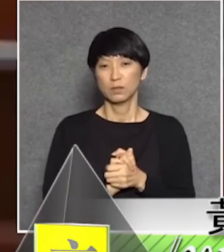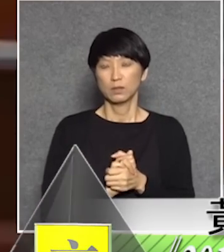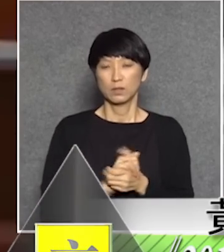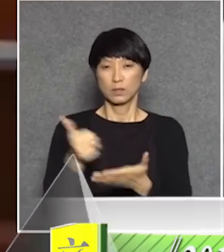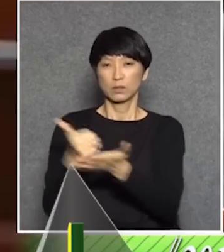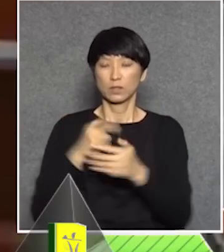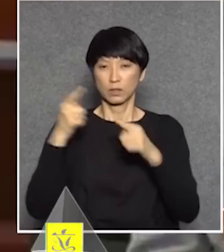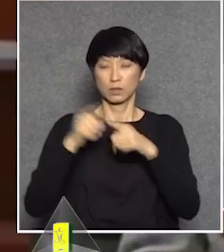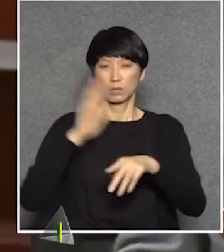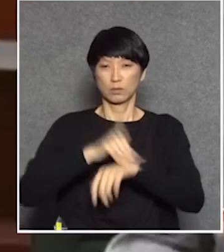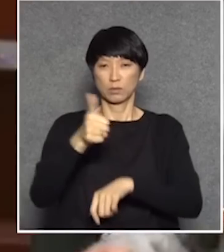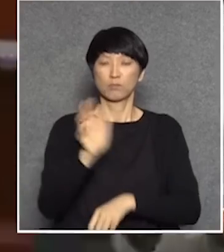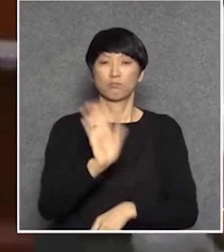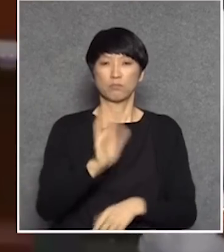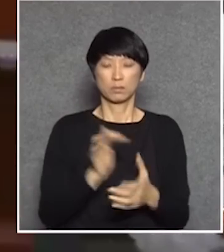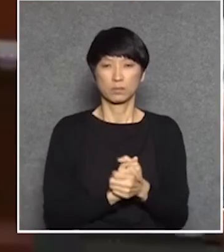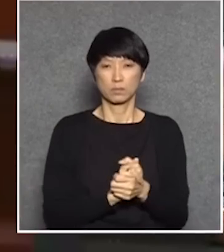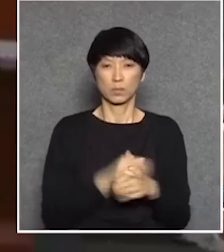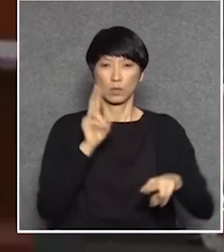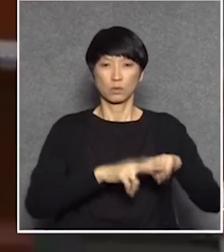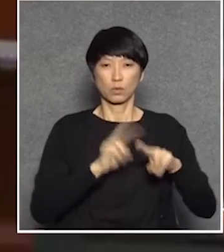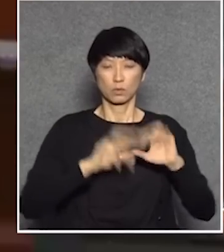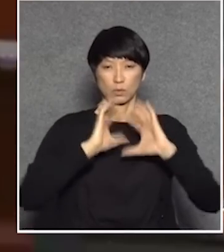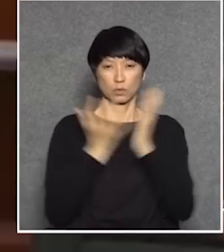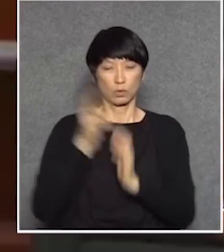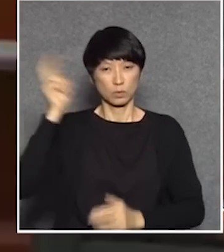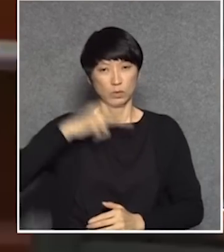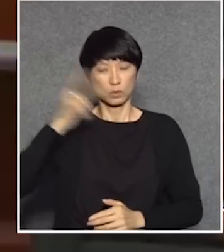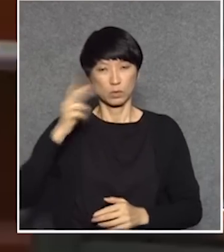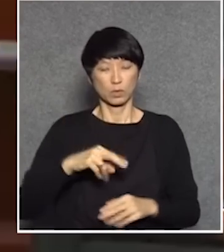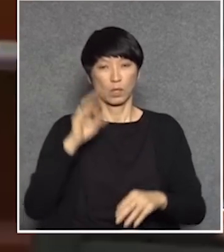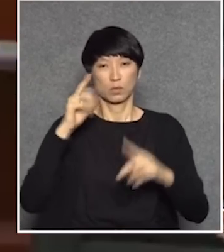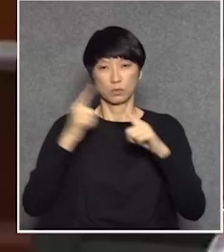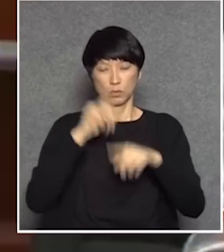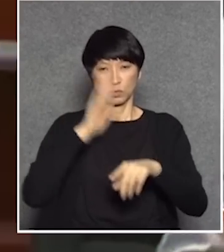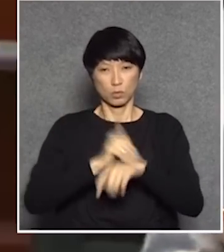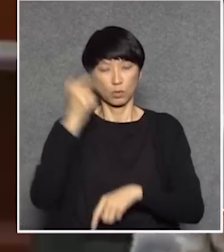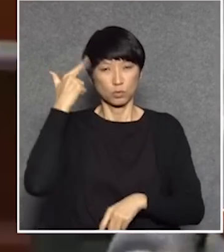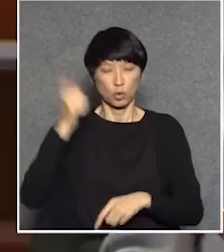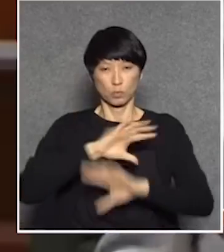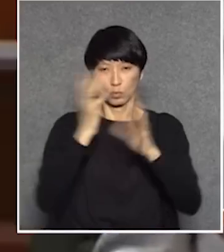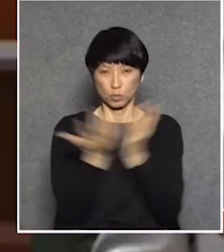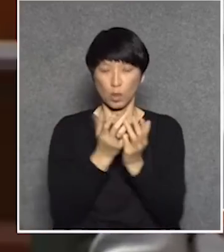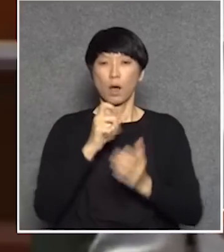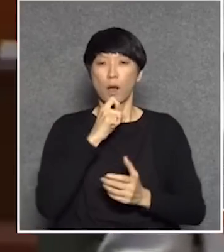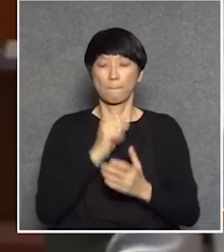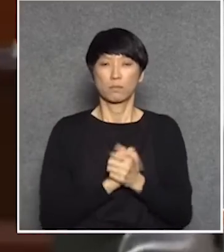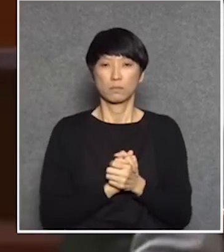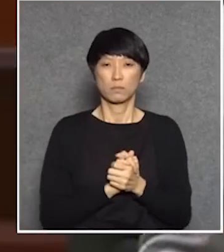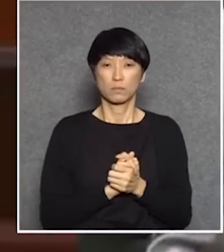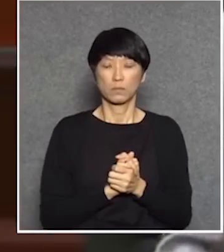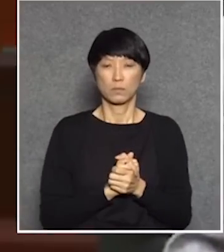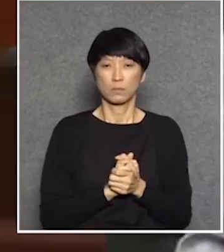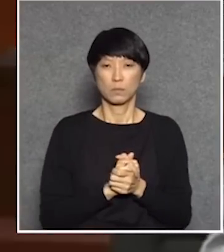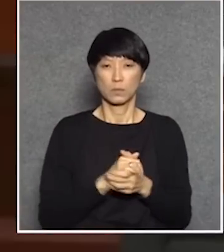財嘅，係嘛？即係共產黨成日講啊，我哋用人才德兼備，係嘛？咩叫才德兼備啫？係咪？孔夫子話事